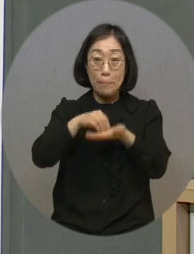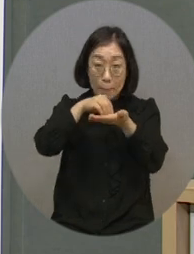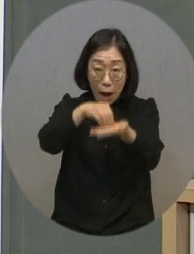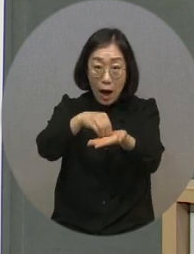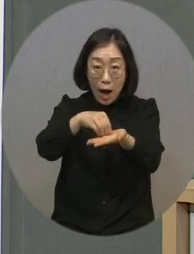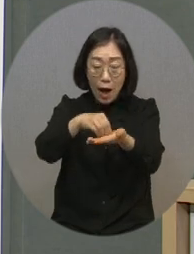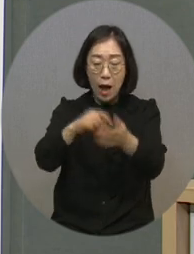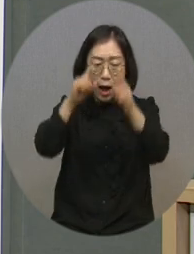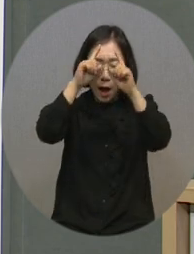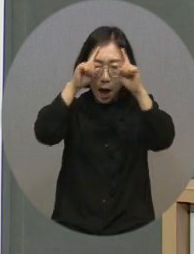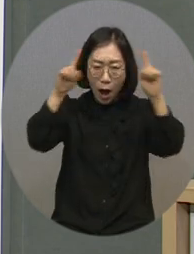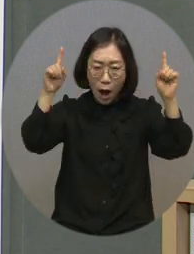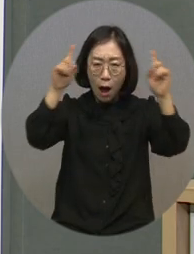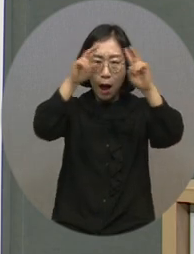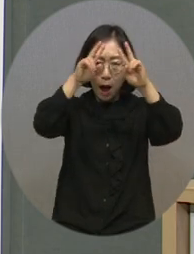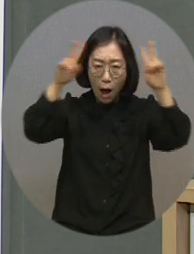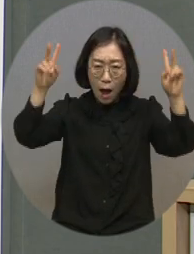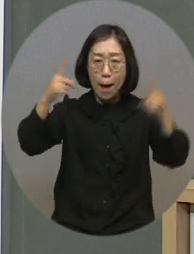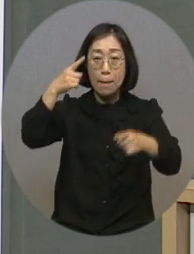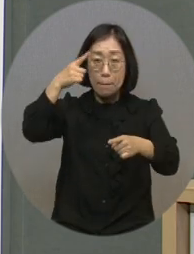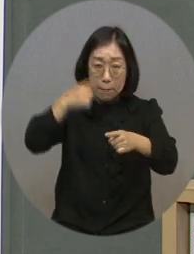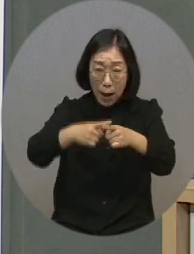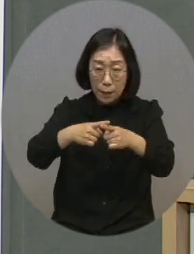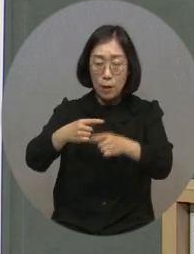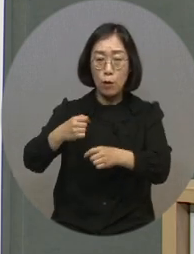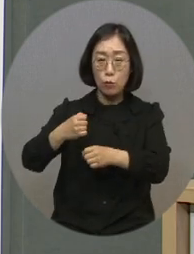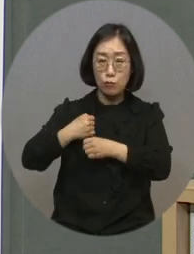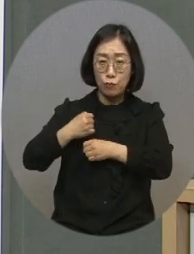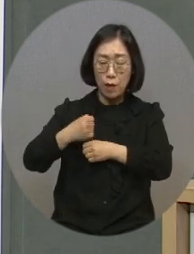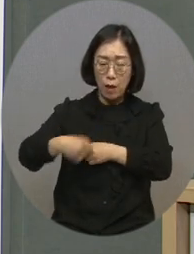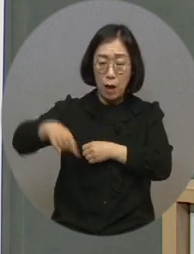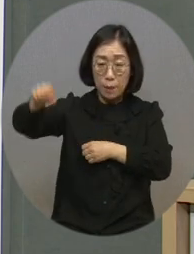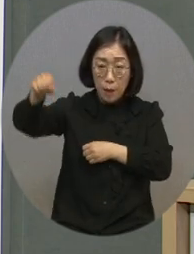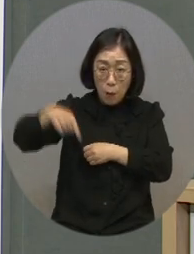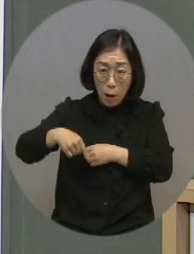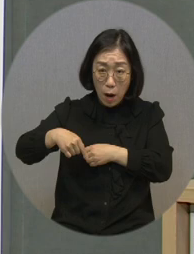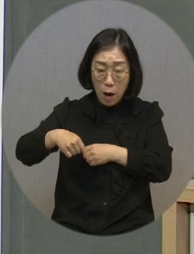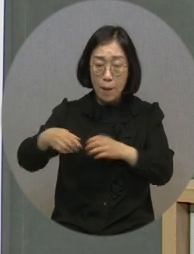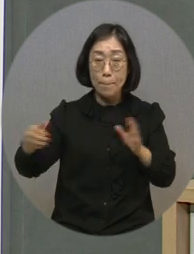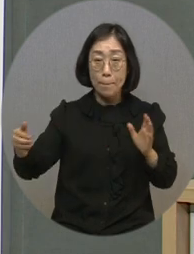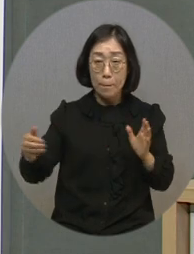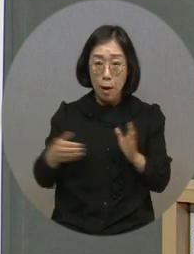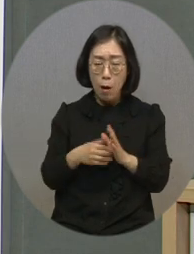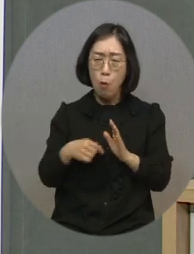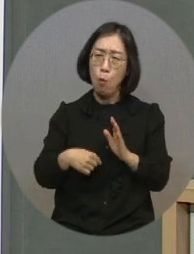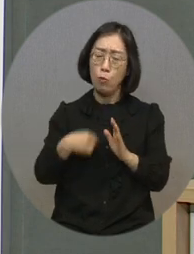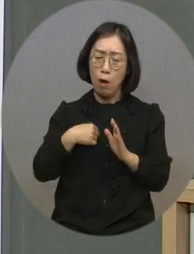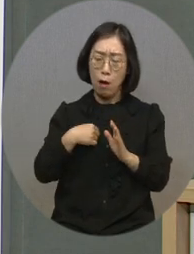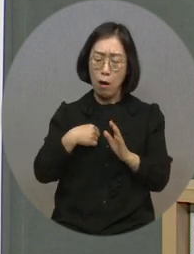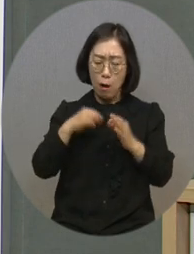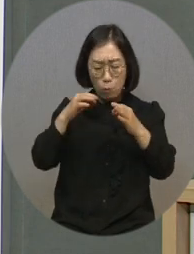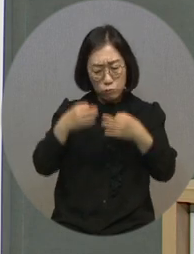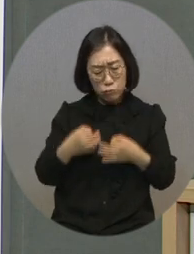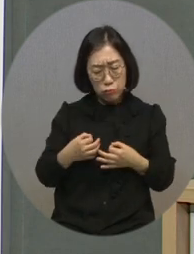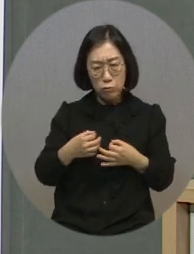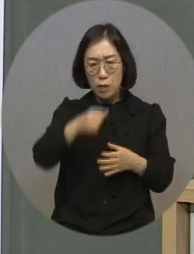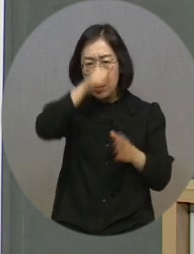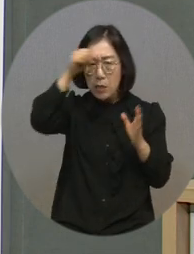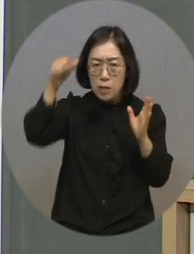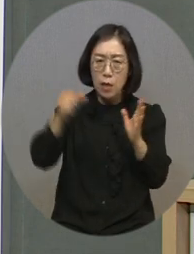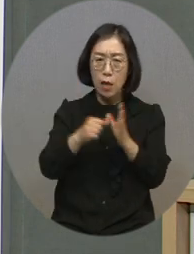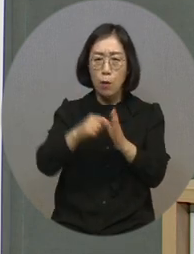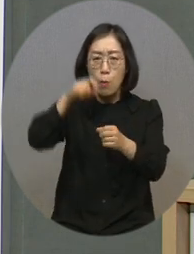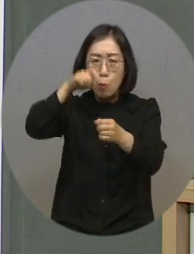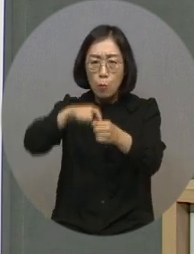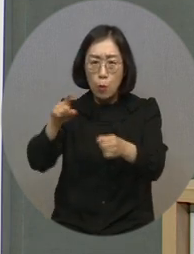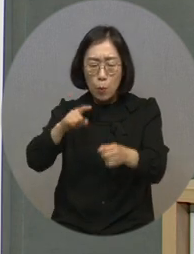학교를 다니다가 이제 군에 갔다 오니까 예, 예, 예. 이제 앞으로 내가 인생을 진로를 어떻게 가야 할 것인가 생각하다 예,